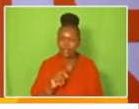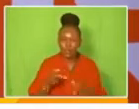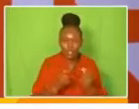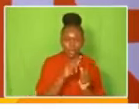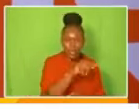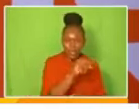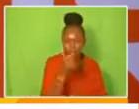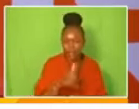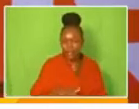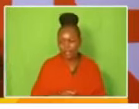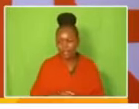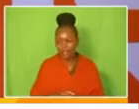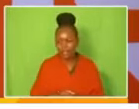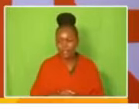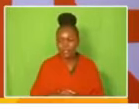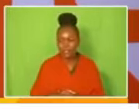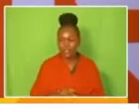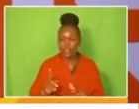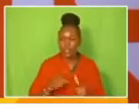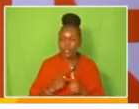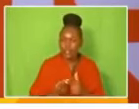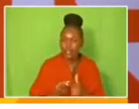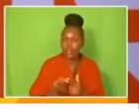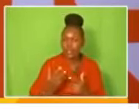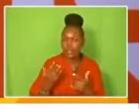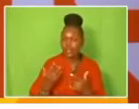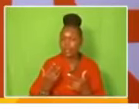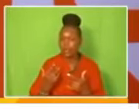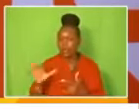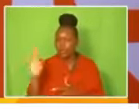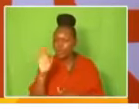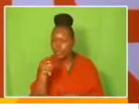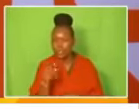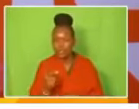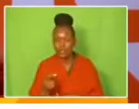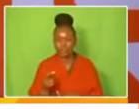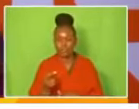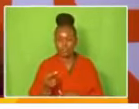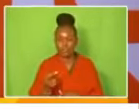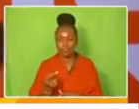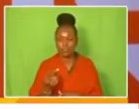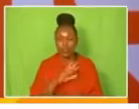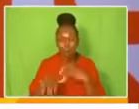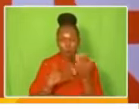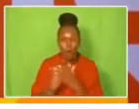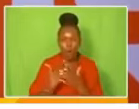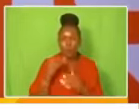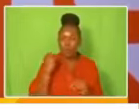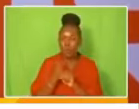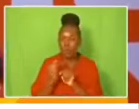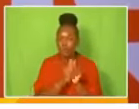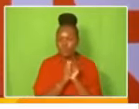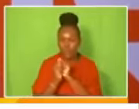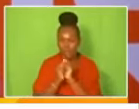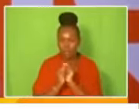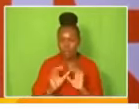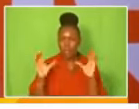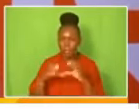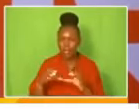Tutajaribu. Kisha wakati yako itakuja. Atawacha tujaribu fulani. Sisi tunaenda kama wanachama wanachungwa.